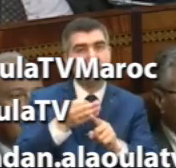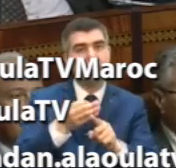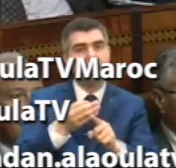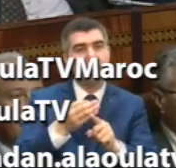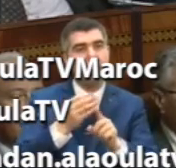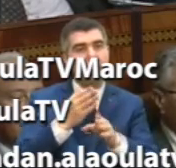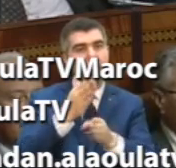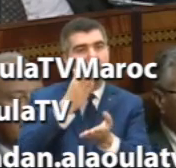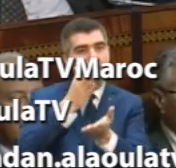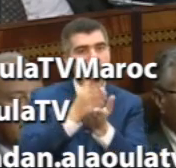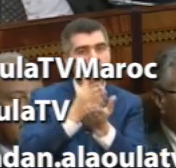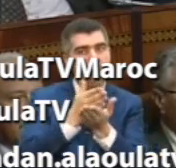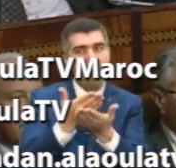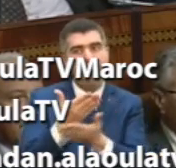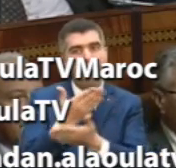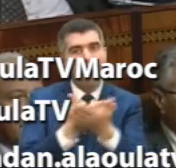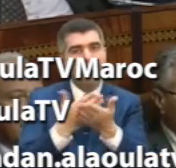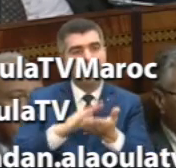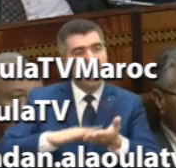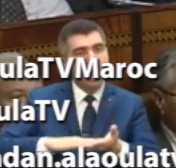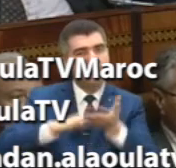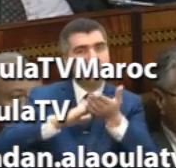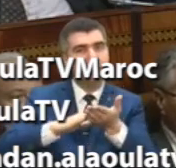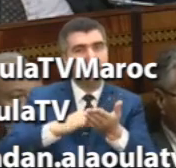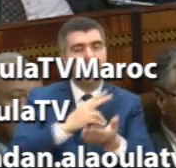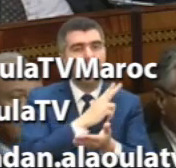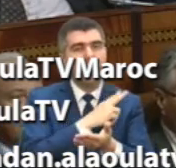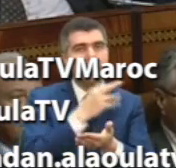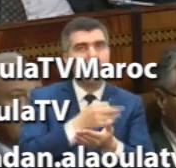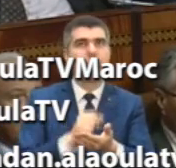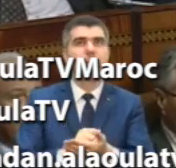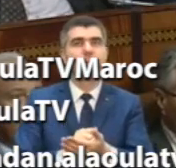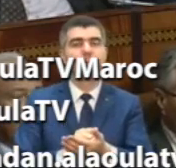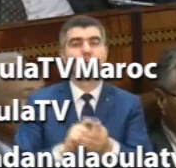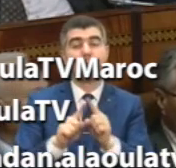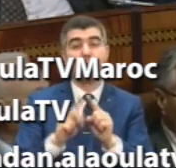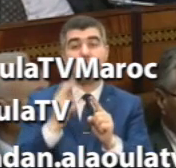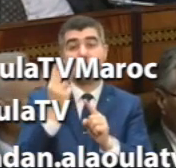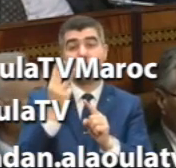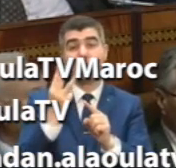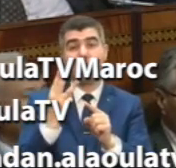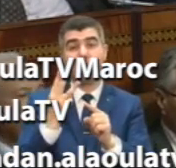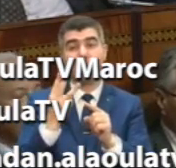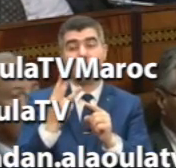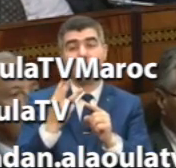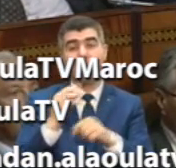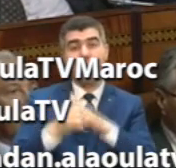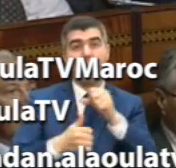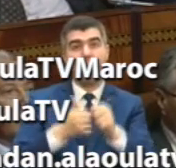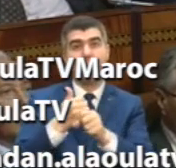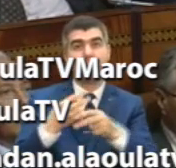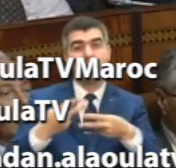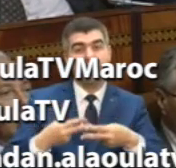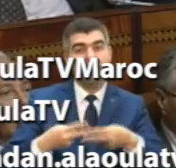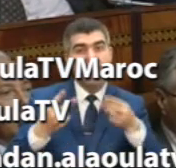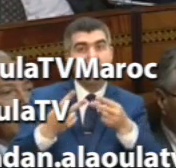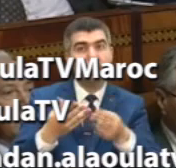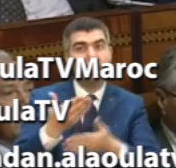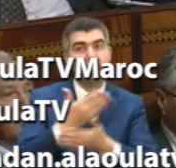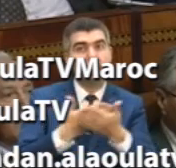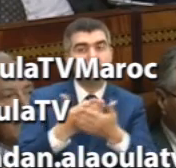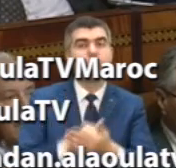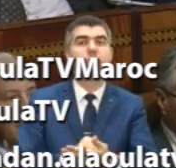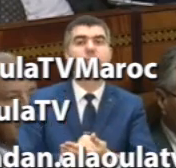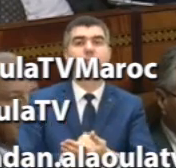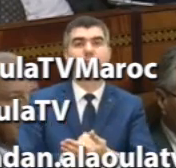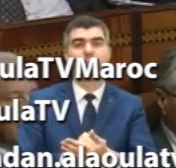والارتقاء المجتمعي والفردي. السيد الوزير، بالنسبة للإنصاف بعد 3 سنوات من إطلاق هذه الاستراتيجية يلاحظ بأن هناك توجه